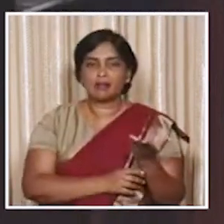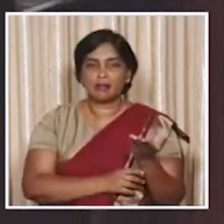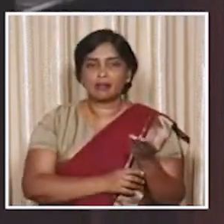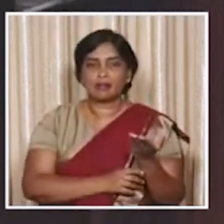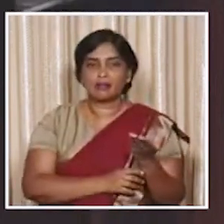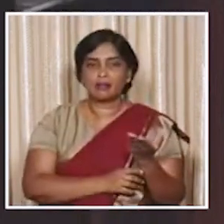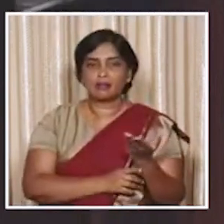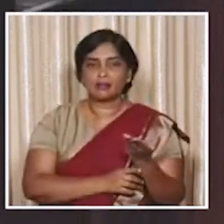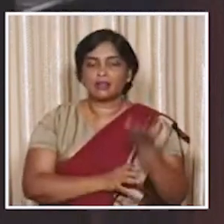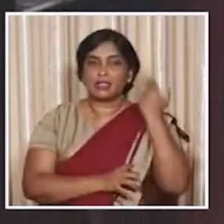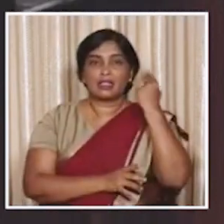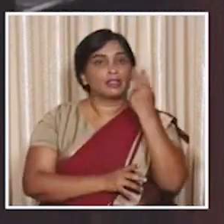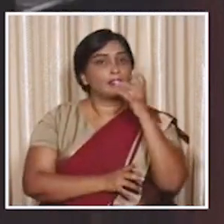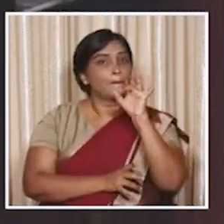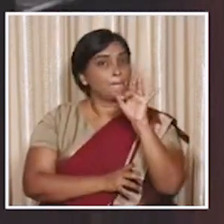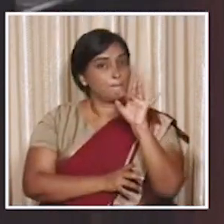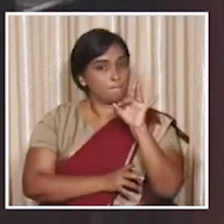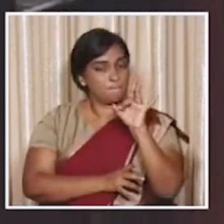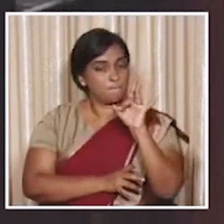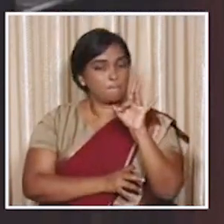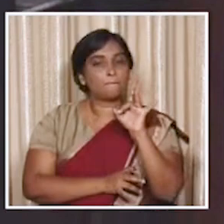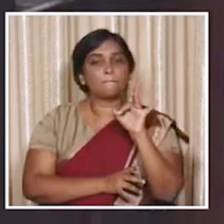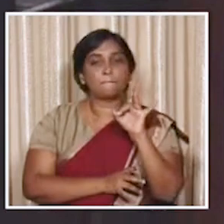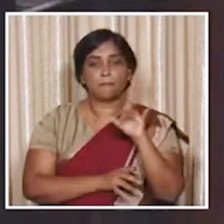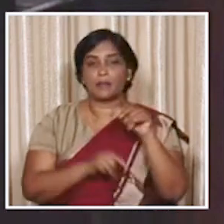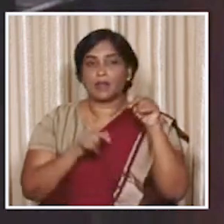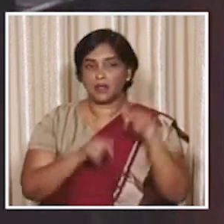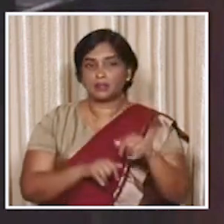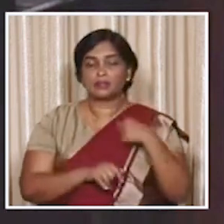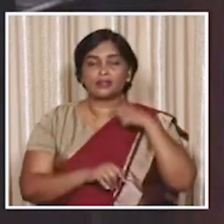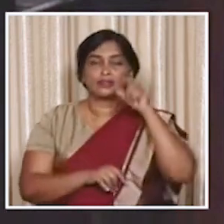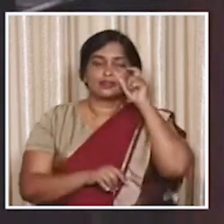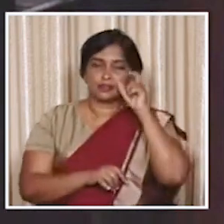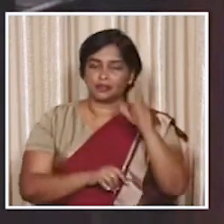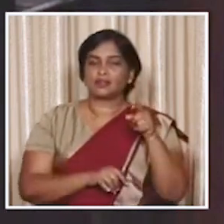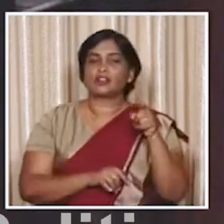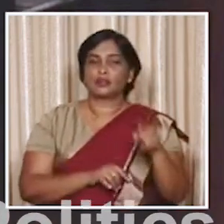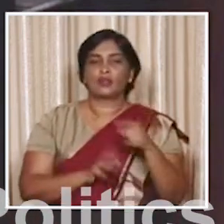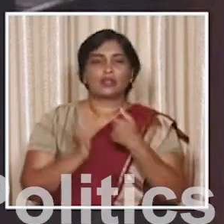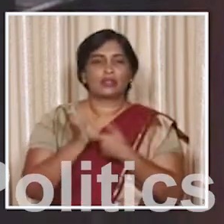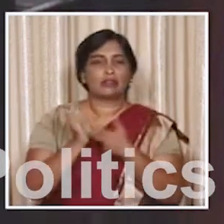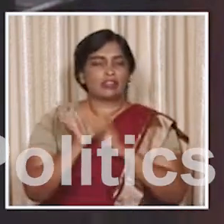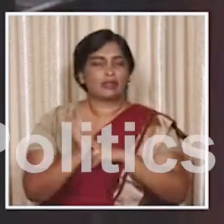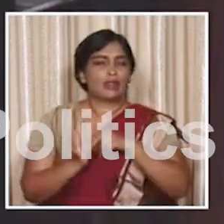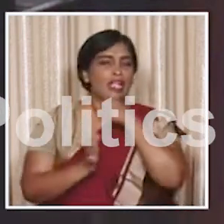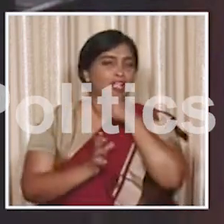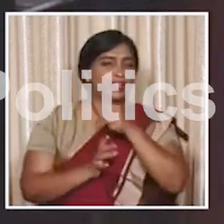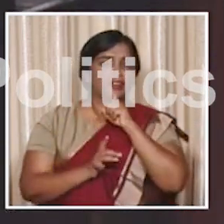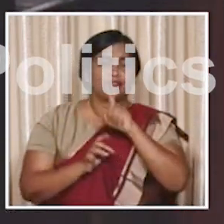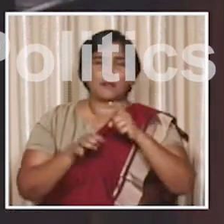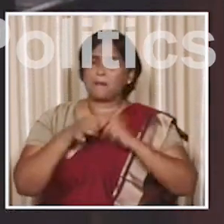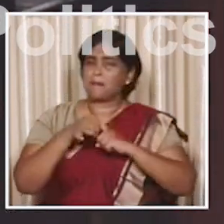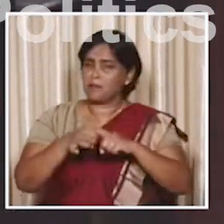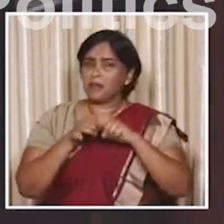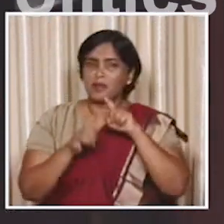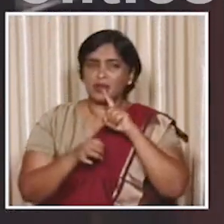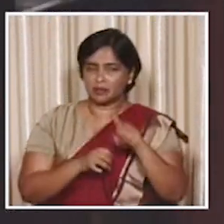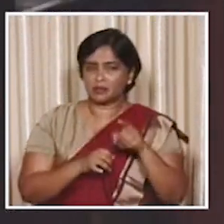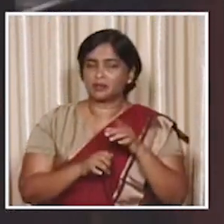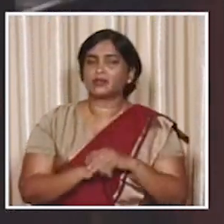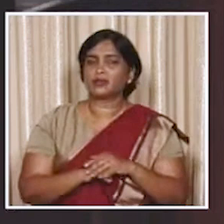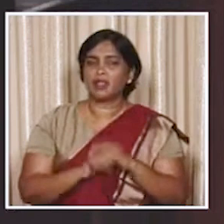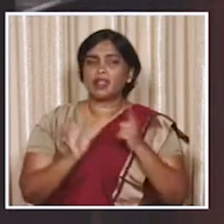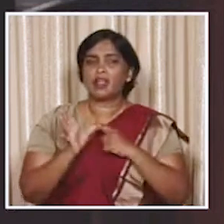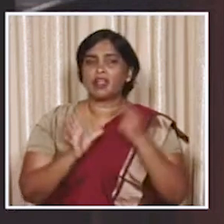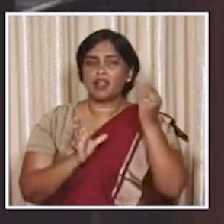ඒ දීගේ හැටි බලන්නකෝ. 2015 දැන් මම දකලා තියෙනවා රූපවාහිනී සාකච්ඡාවලදී අහන හුඟක් අය